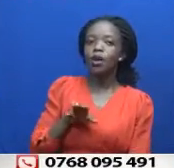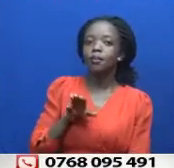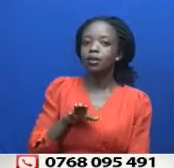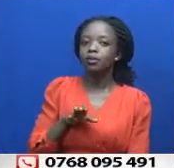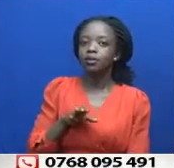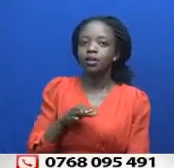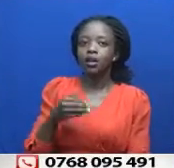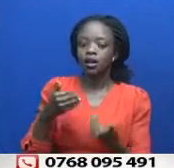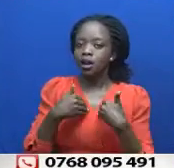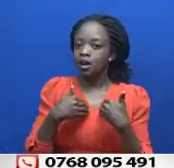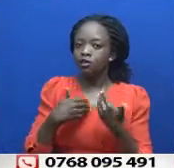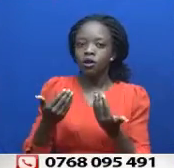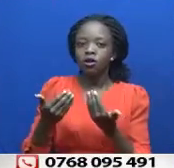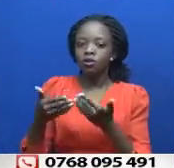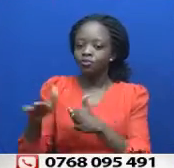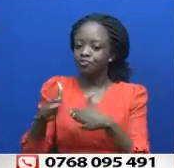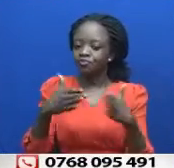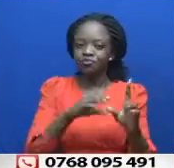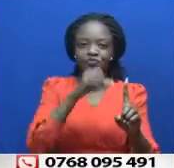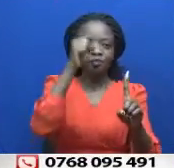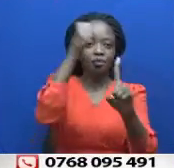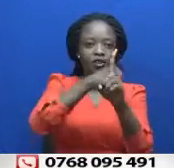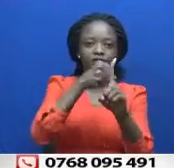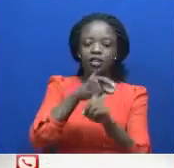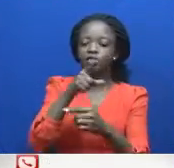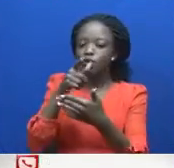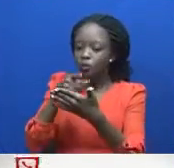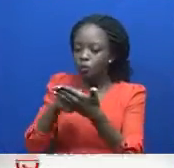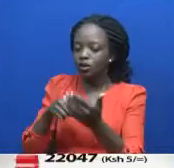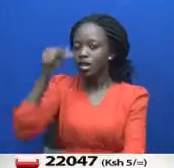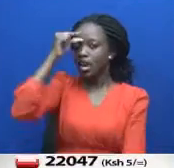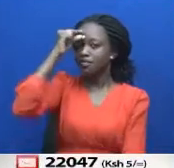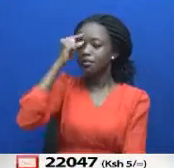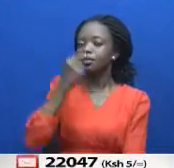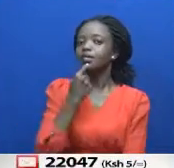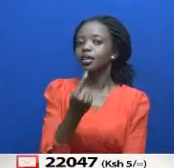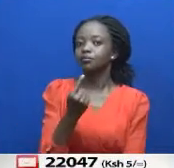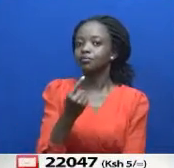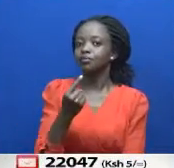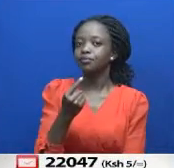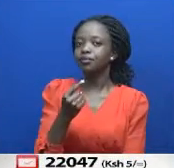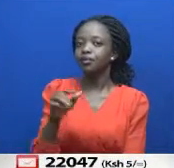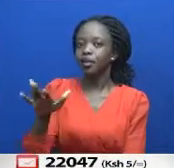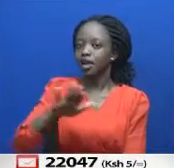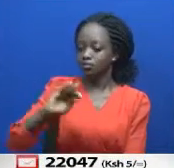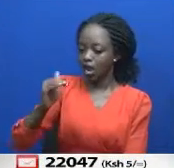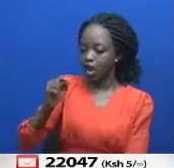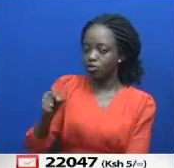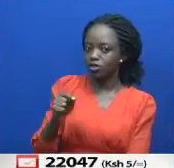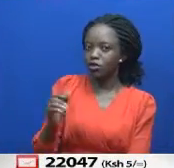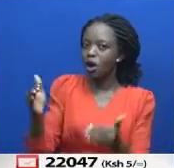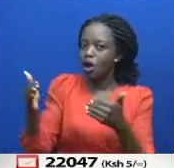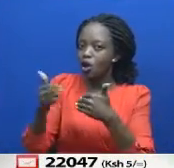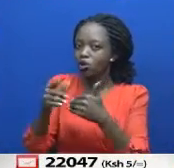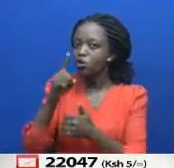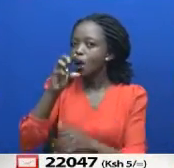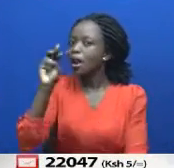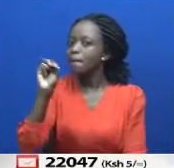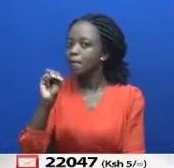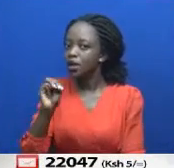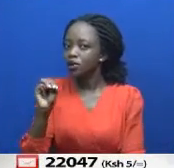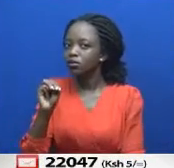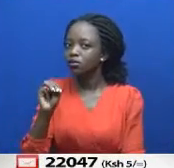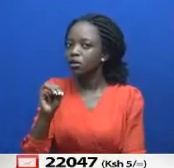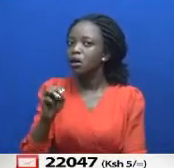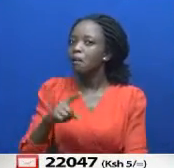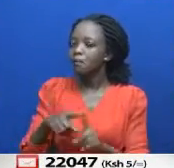nafasi ya kupinga yale yote serikali imetoa. Trans Nzoia County tumeona ya kwamba we are close to 1 million. Ingawa